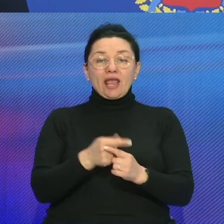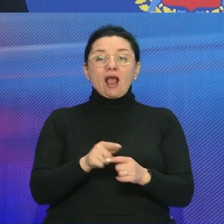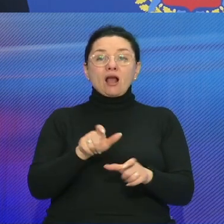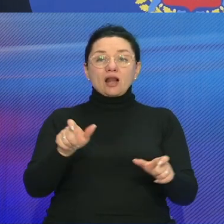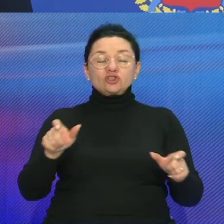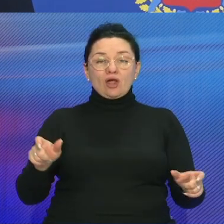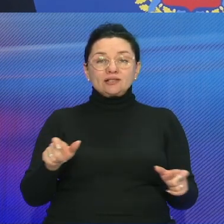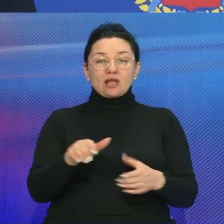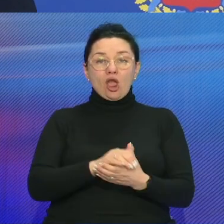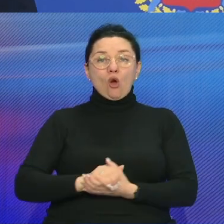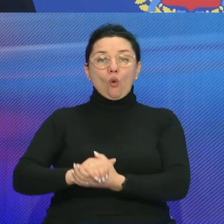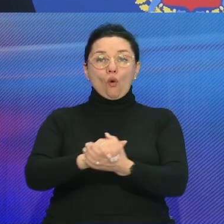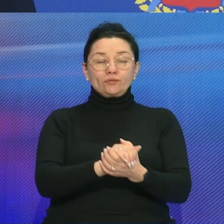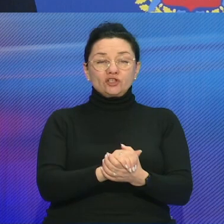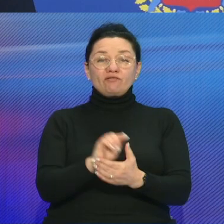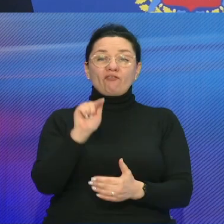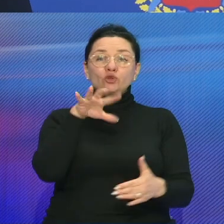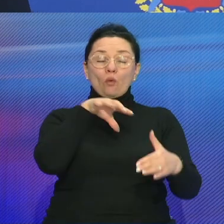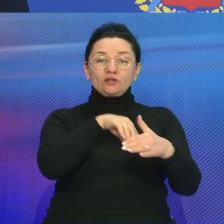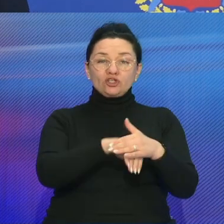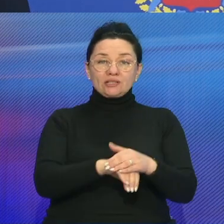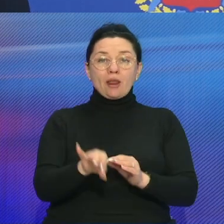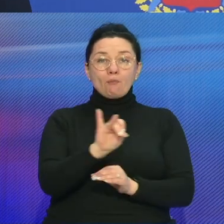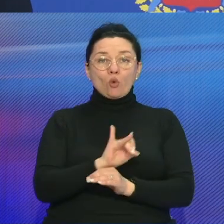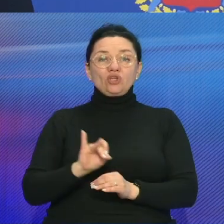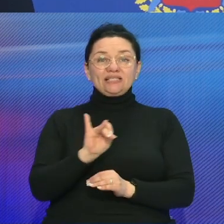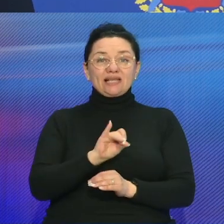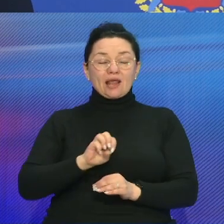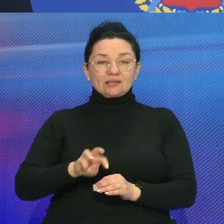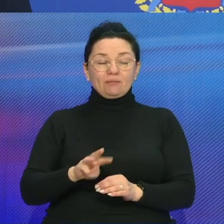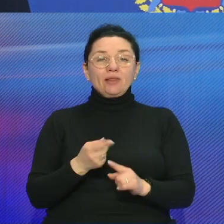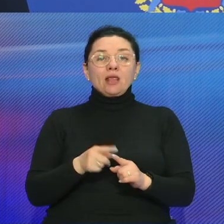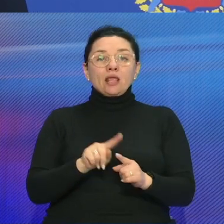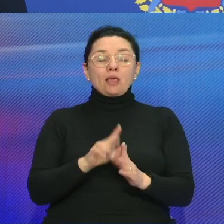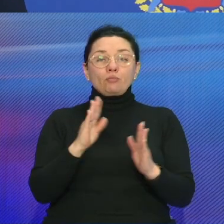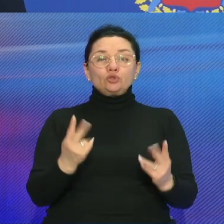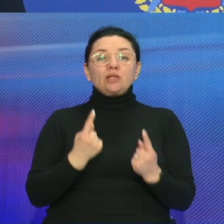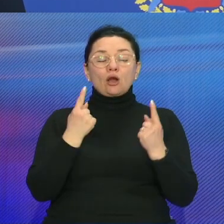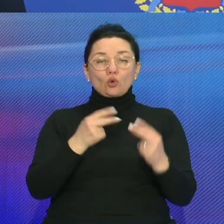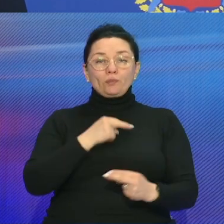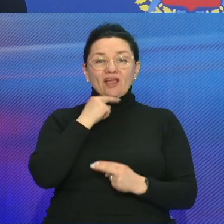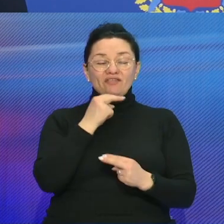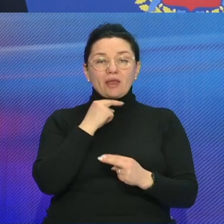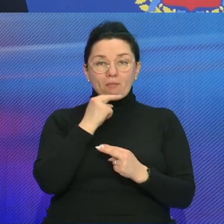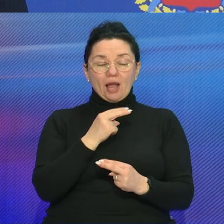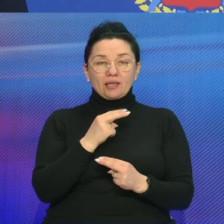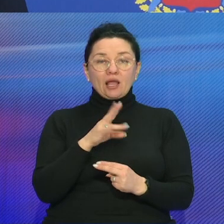общество, в том числе и по интересам. Конечно, будет большое внимание, как и прежде, уделяться